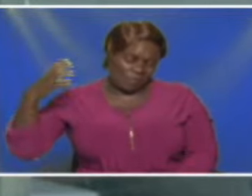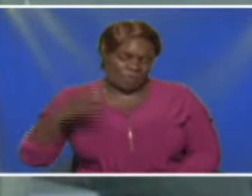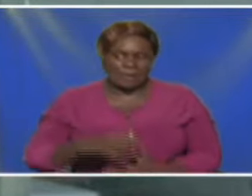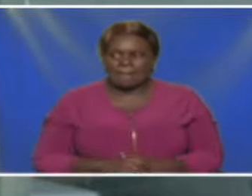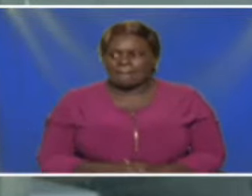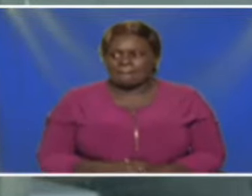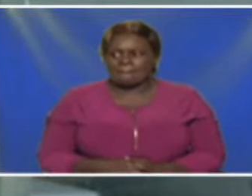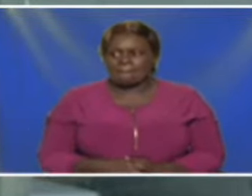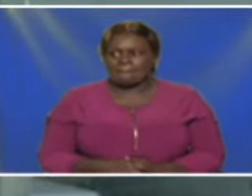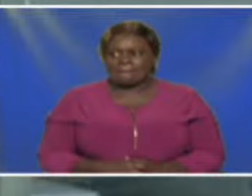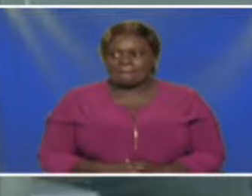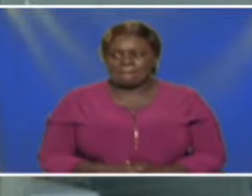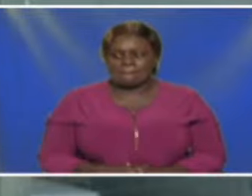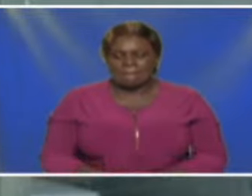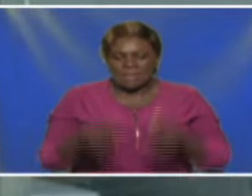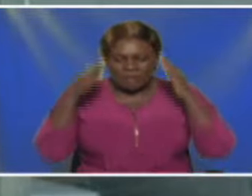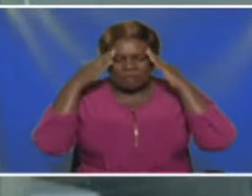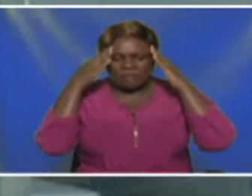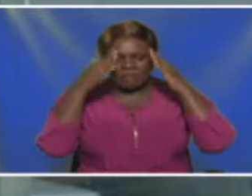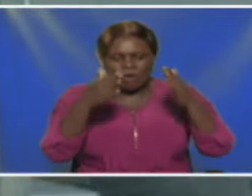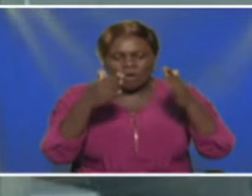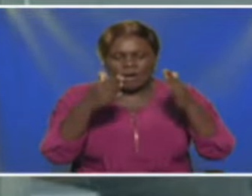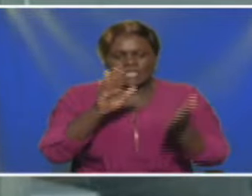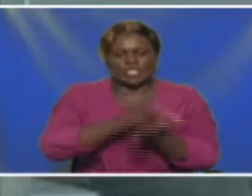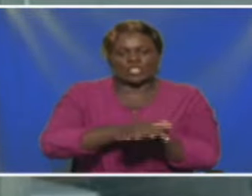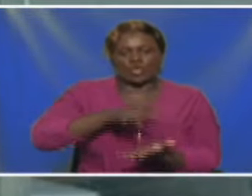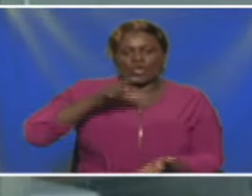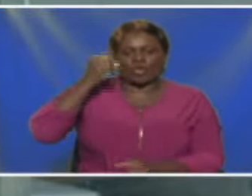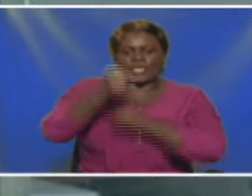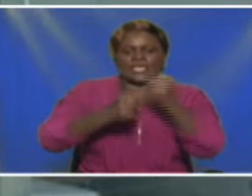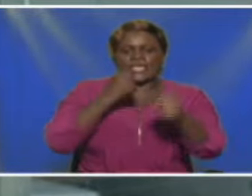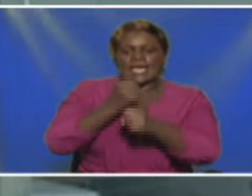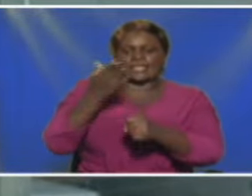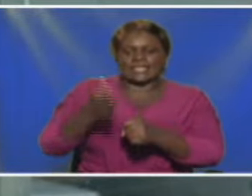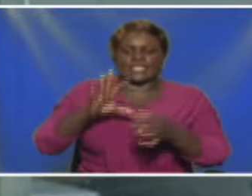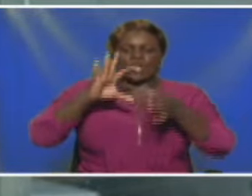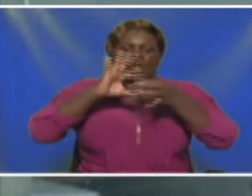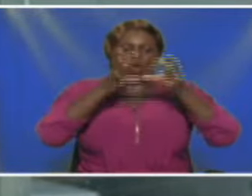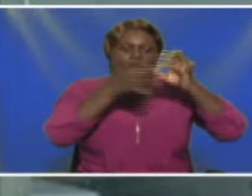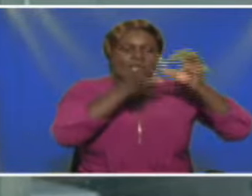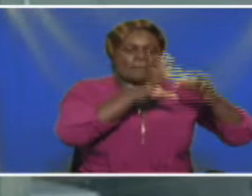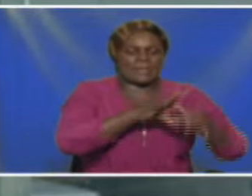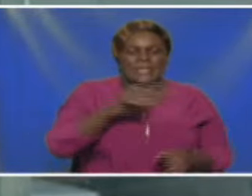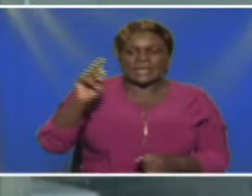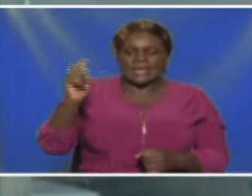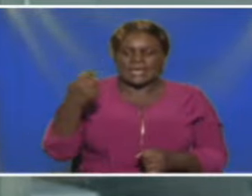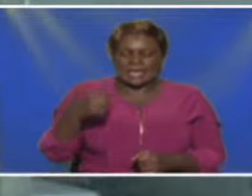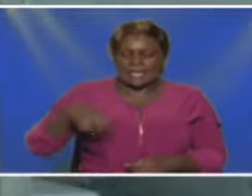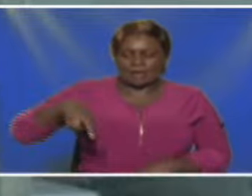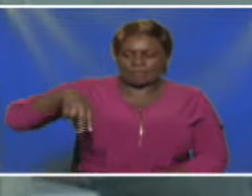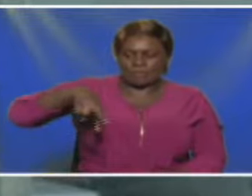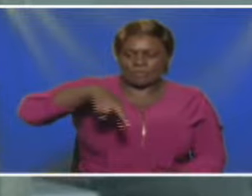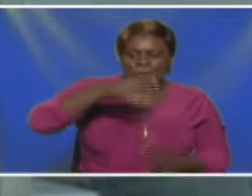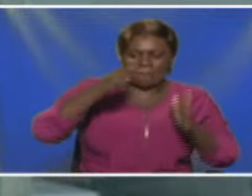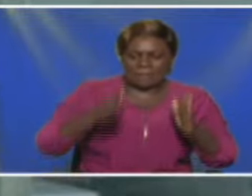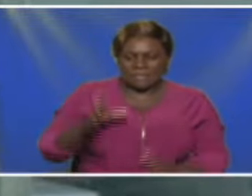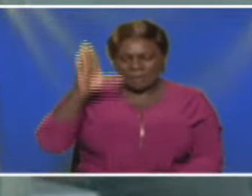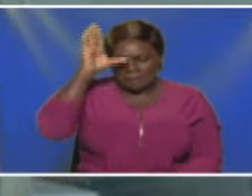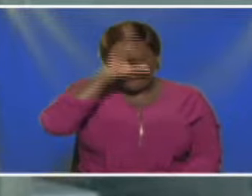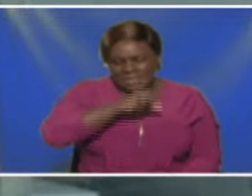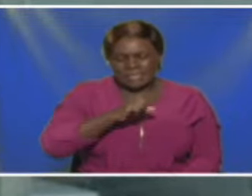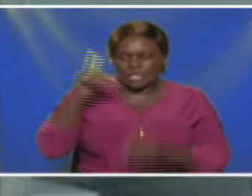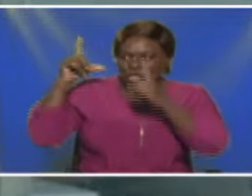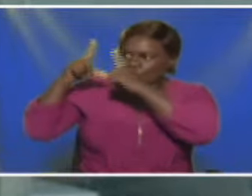Samuel Gathimba has set his eyes on glory in this year's Olympics. The Kenyan walking race veteran says missing the